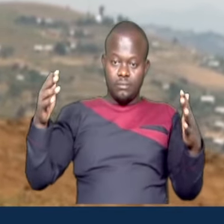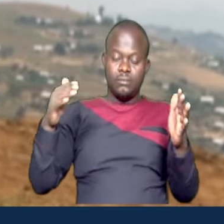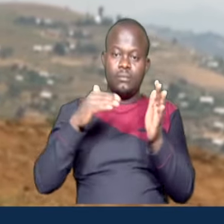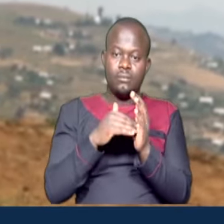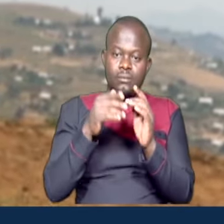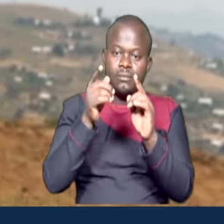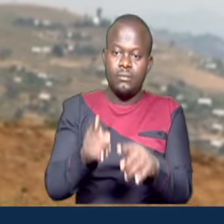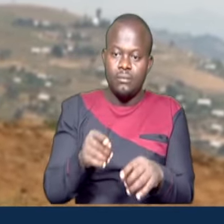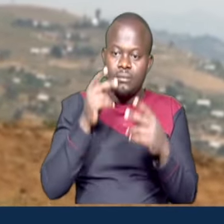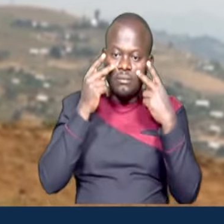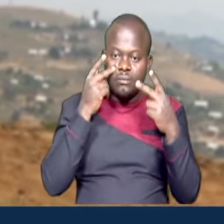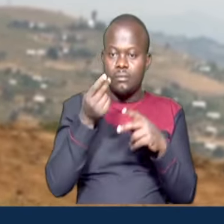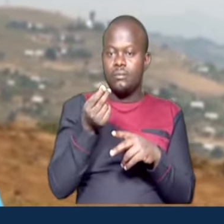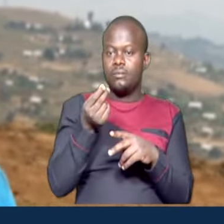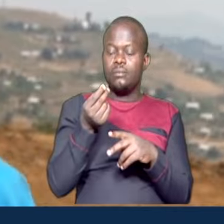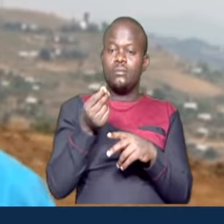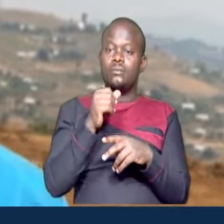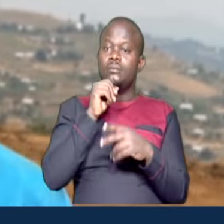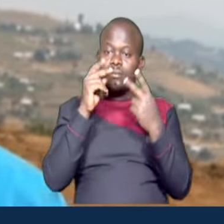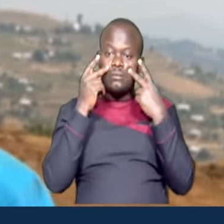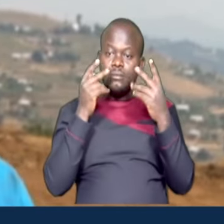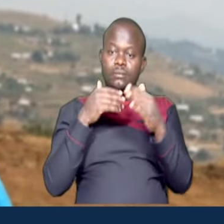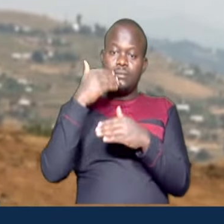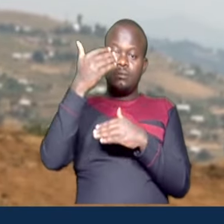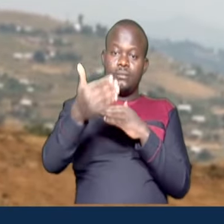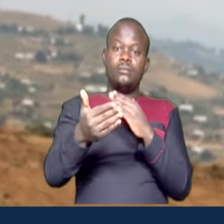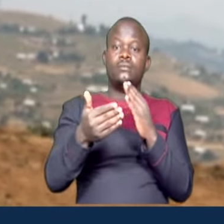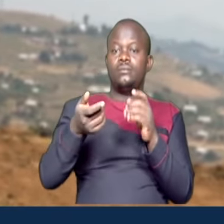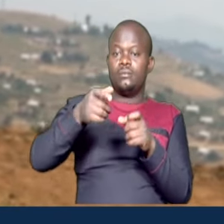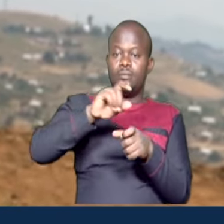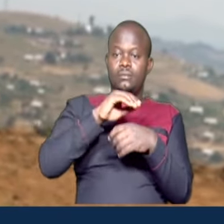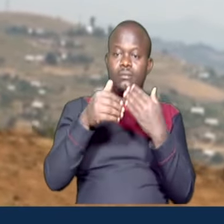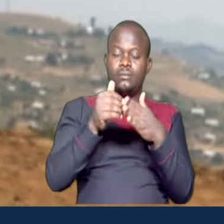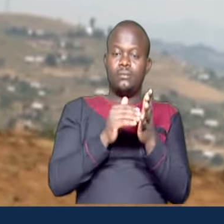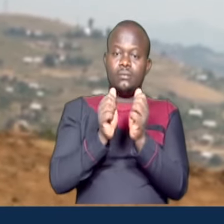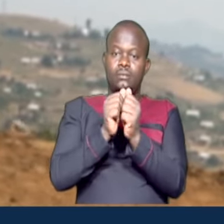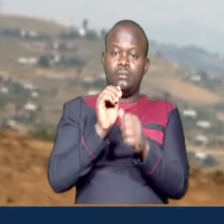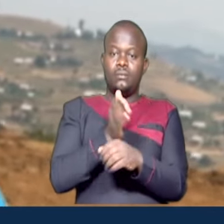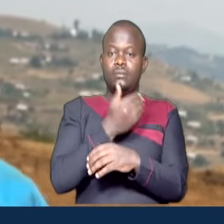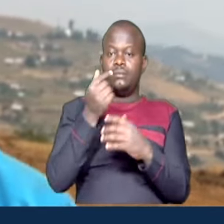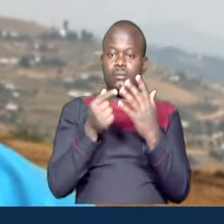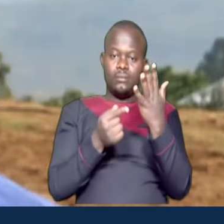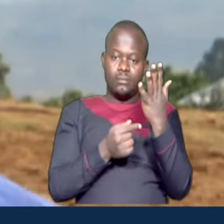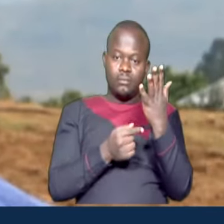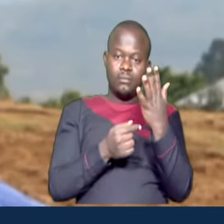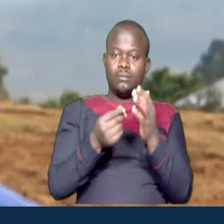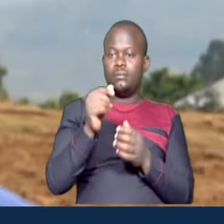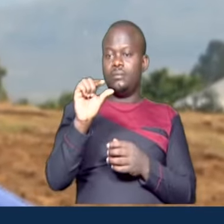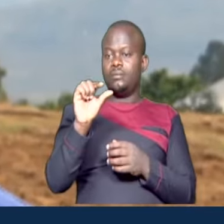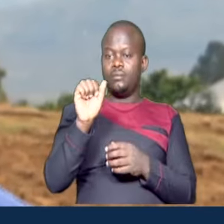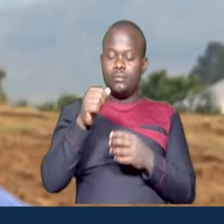hagera kubona amafaranga wenda utayabonye ukaba uvuga uti reka nsimbuke njye pira ndebe ko navanayo akantu ndebe ko hari udufaranga dukeya nakuramo